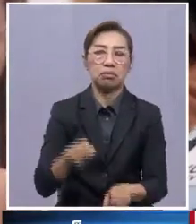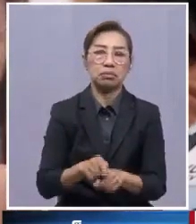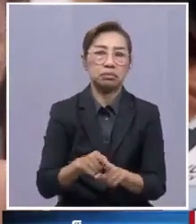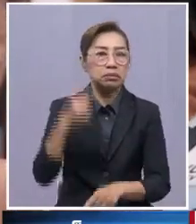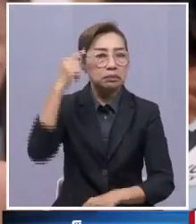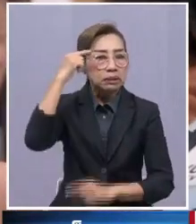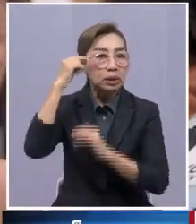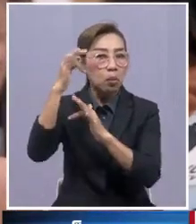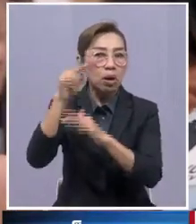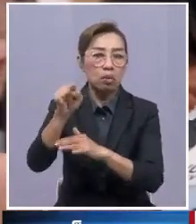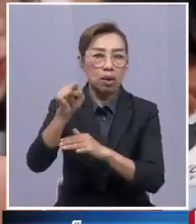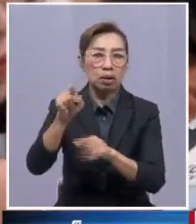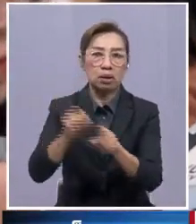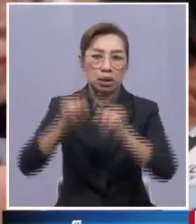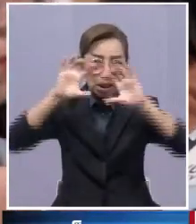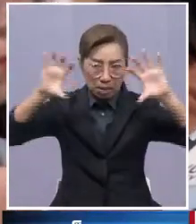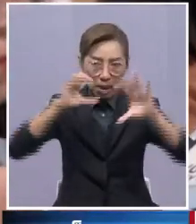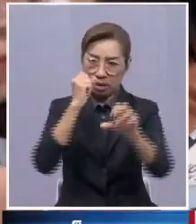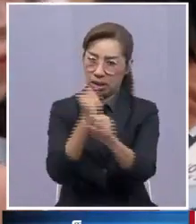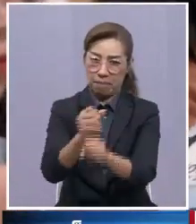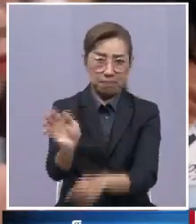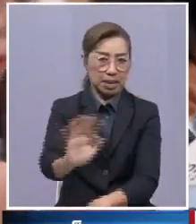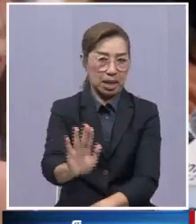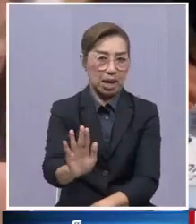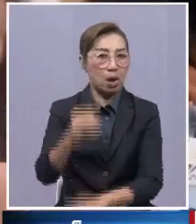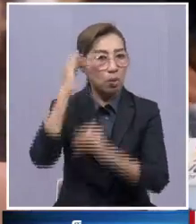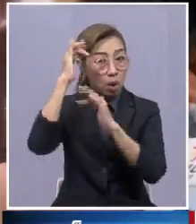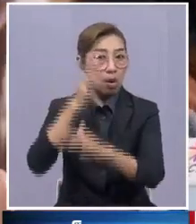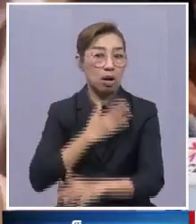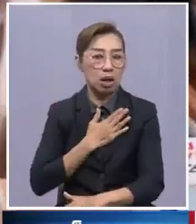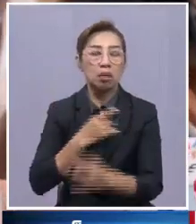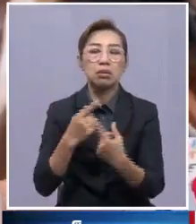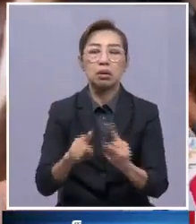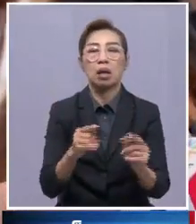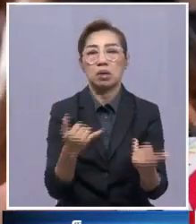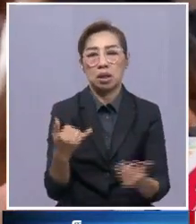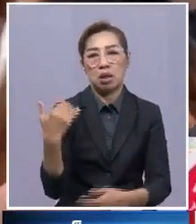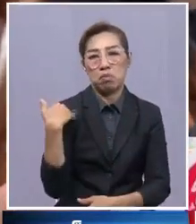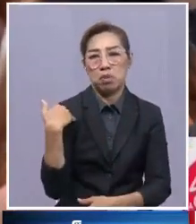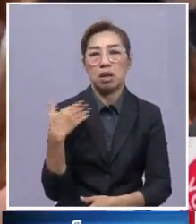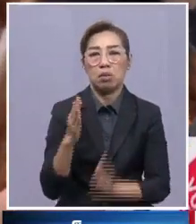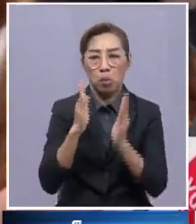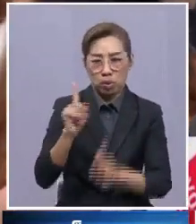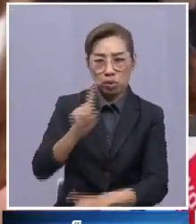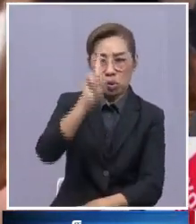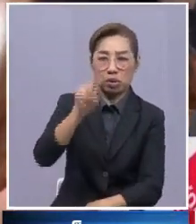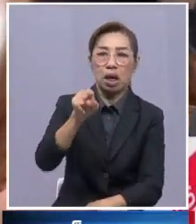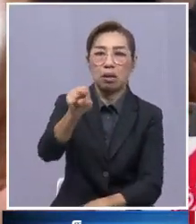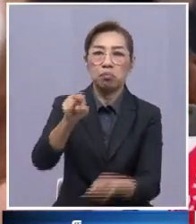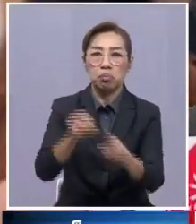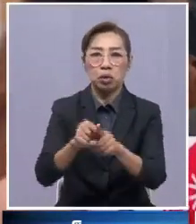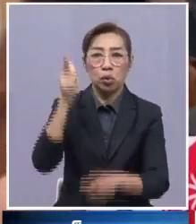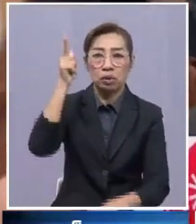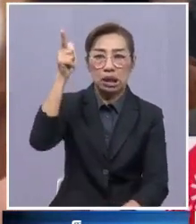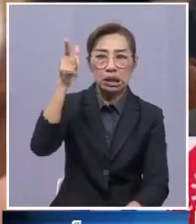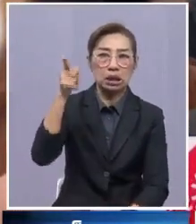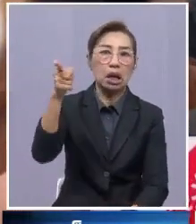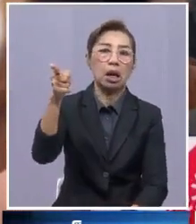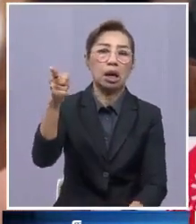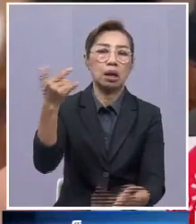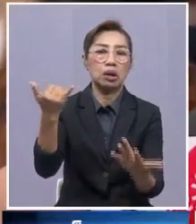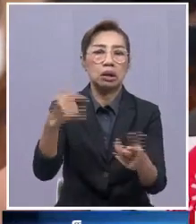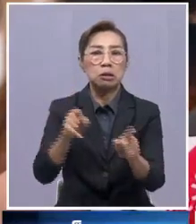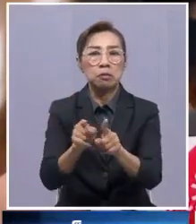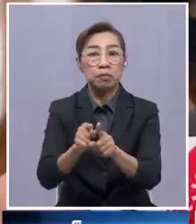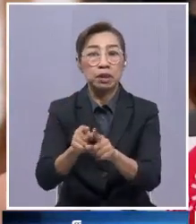คาดหวังว่าเป็นสิ่งที่ไม่น่าจะเกิดขึ้นนะฮะแต่เราปฏิเสธไม่ได้ว่าตอนนี้มีการตั้งคำถามเยอะโดยเฉพาะกรณีของคุณทักษินซึ่งยังไม่